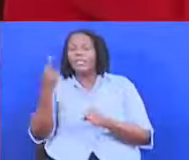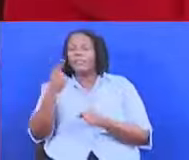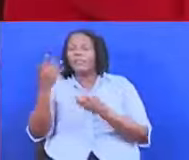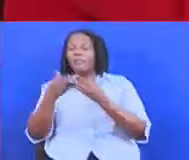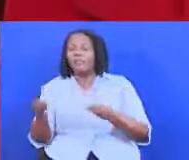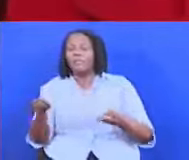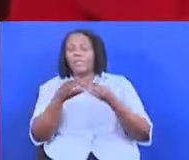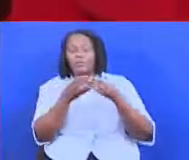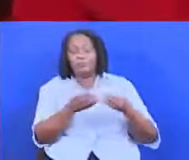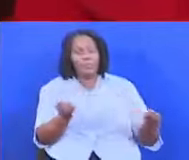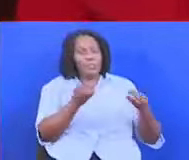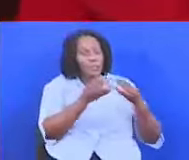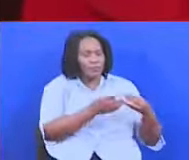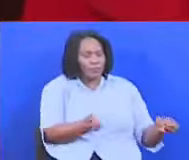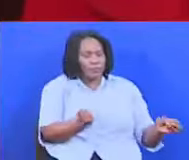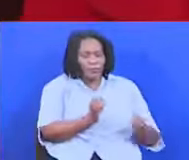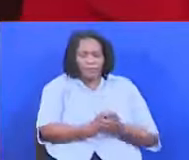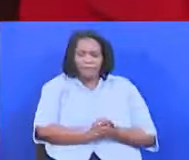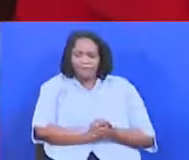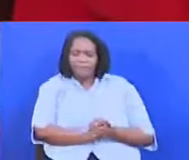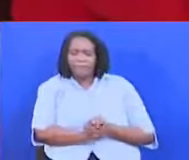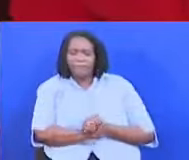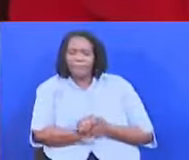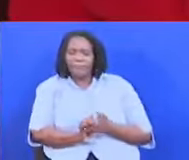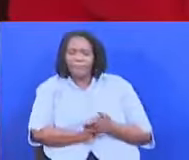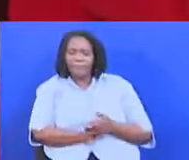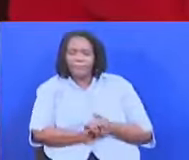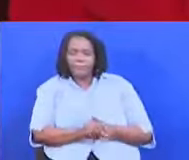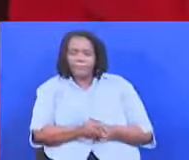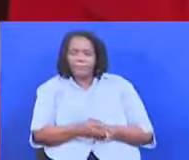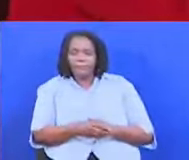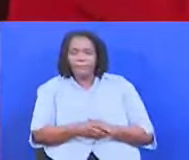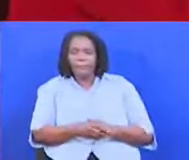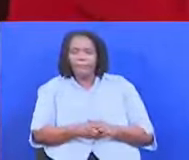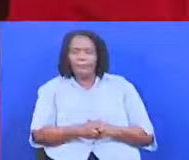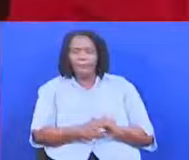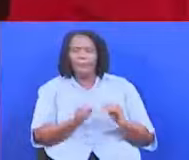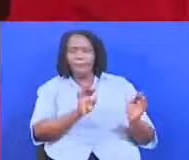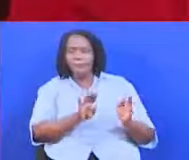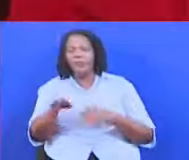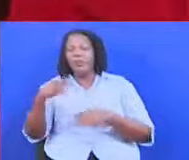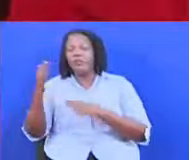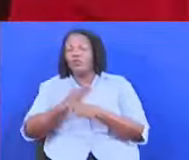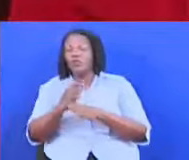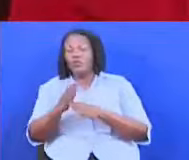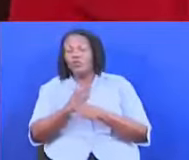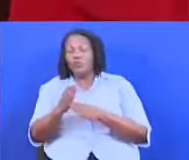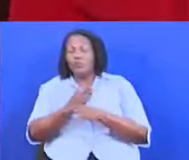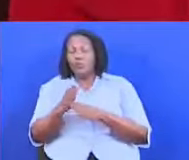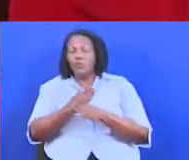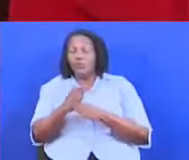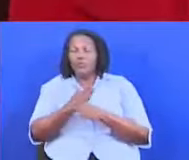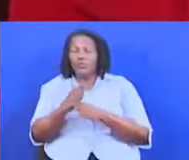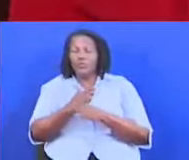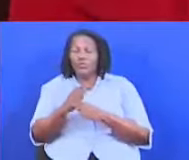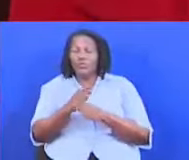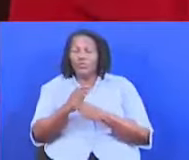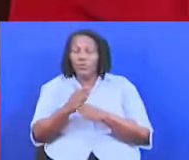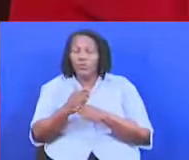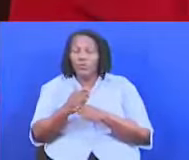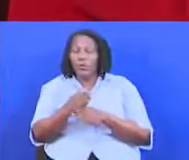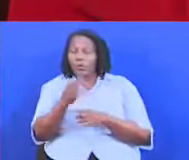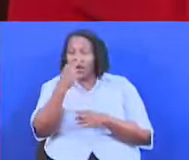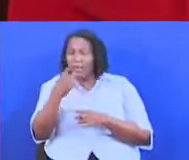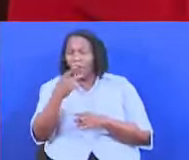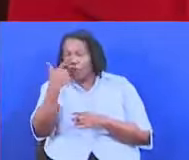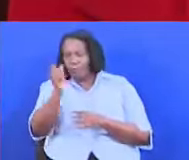na kutofuata taratibu. Lakini swala la royalty pia ni changamoto kubwa. Tanzania bei yetu iko kubwa kilinganisha na Kenya